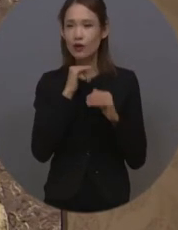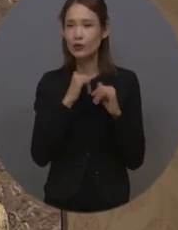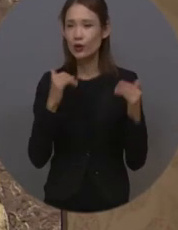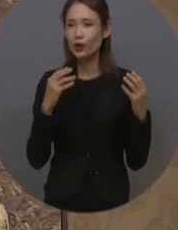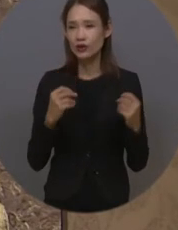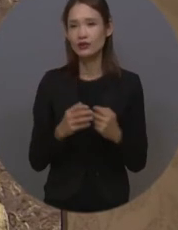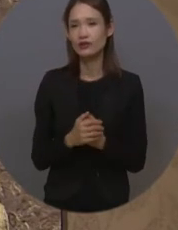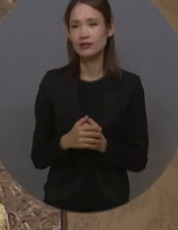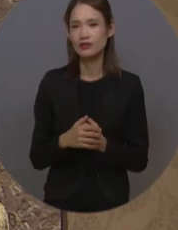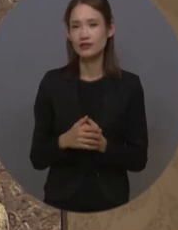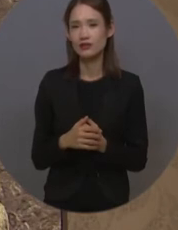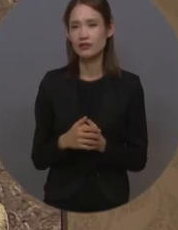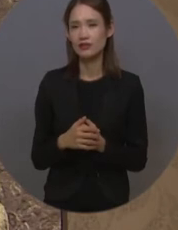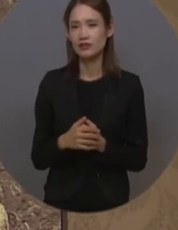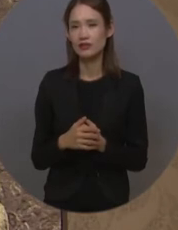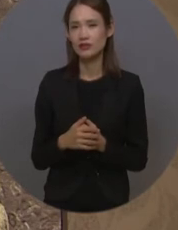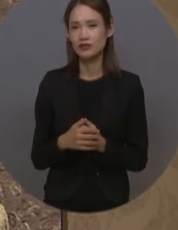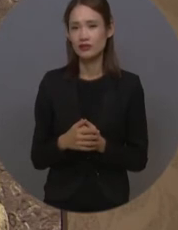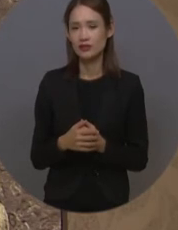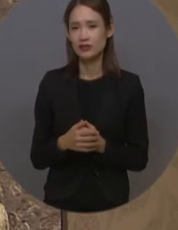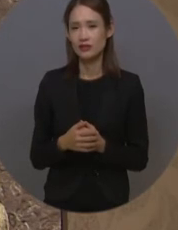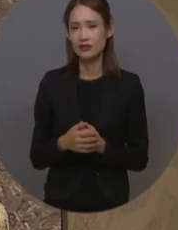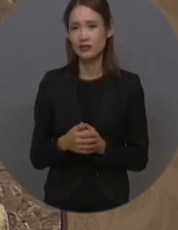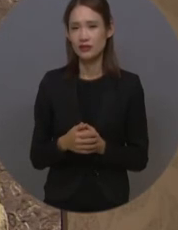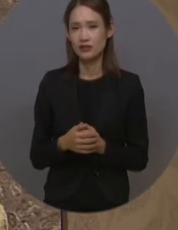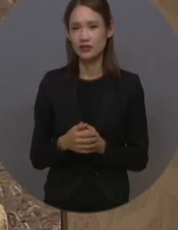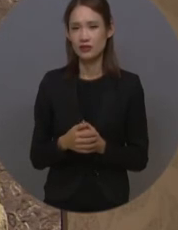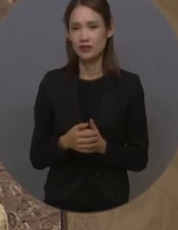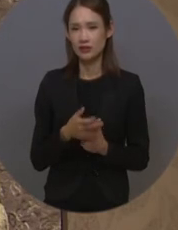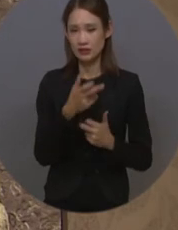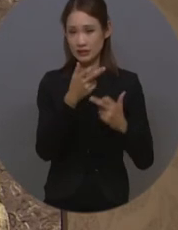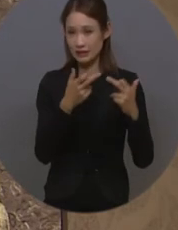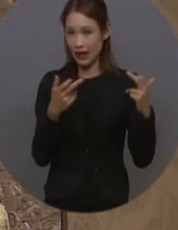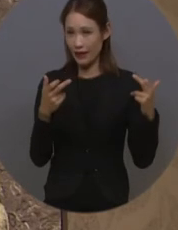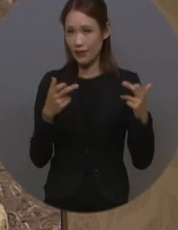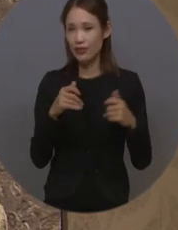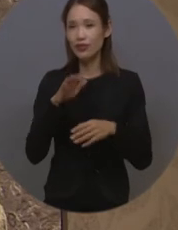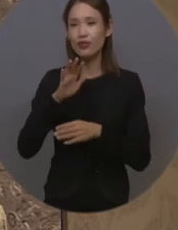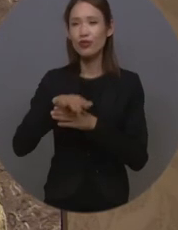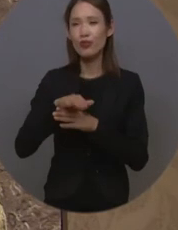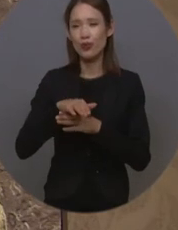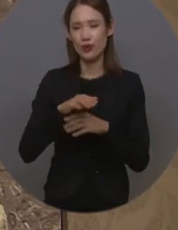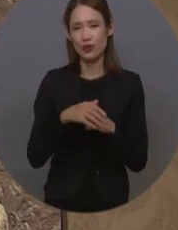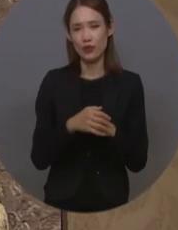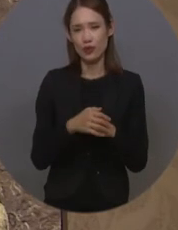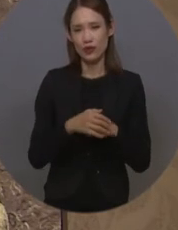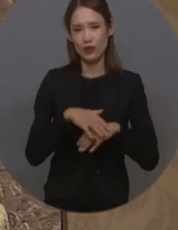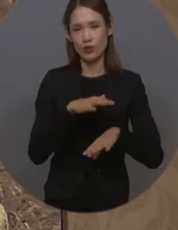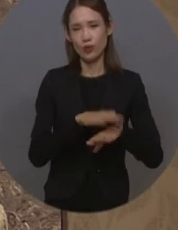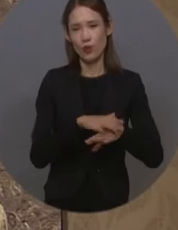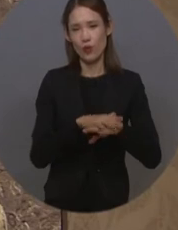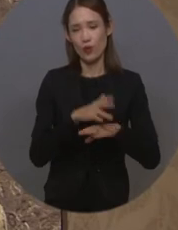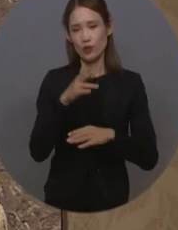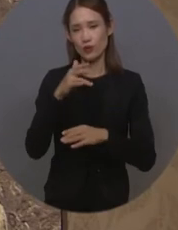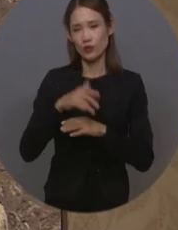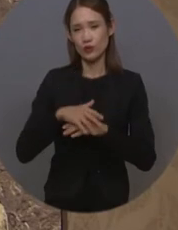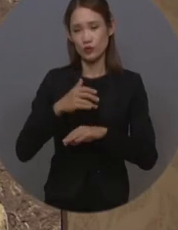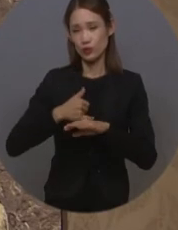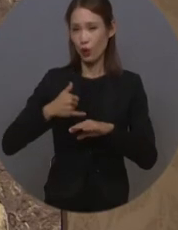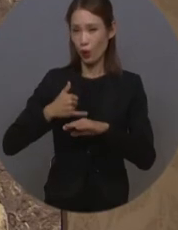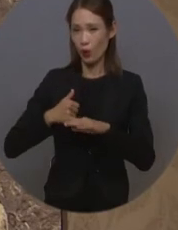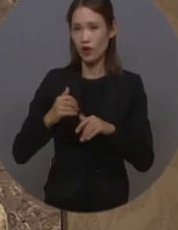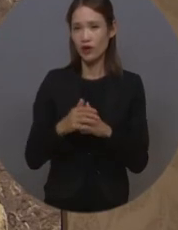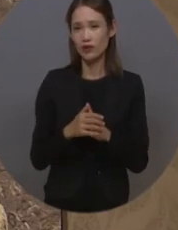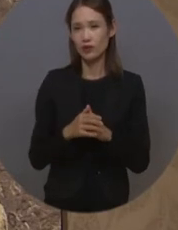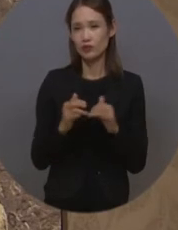되게 많고 저 산골이나 시골에 아주 그 농산 어촌에 이런 분들